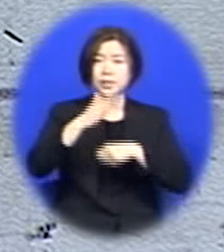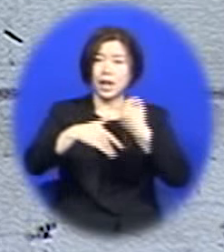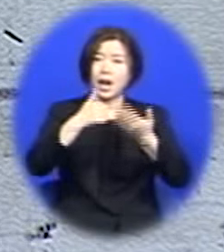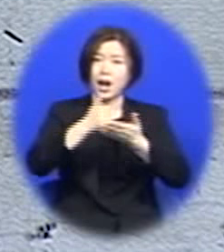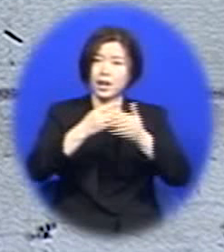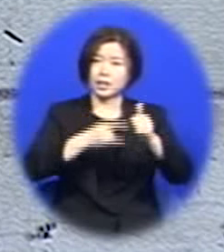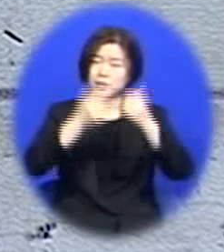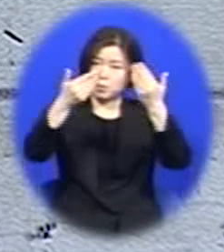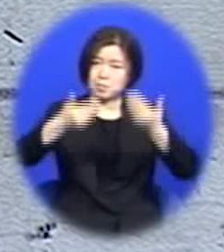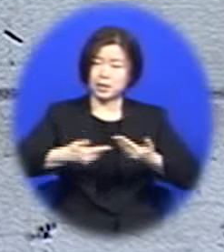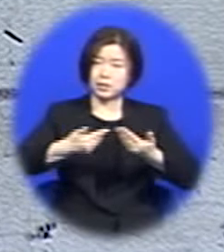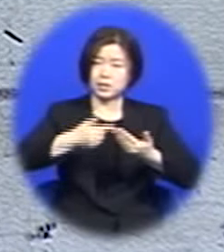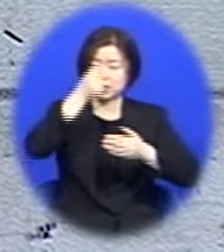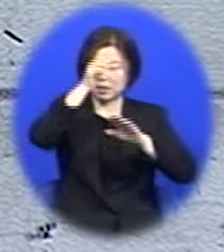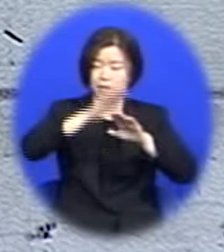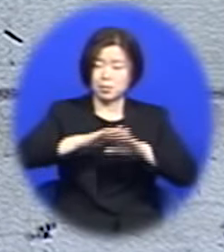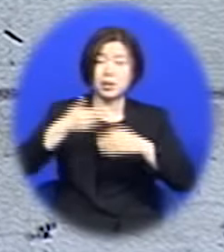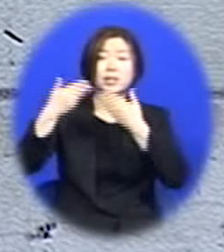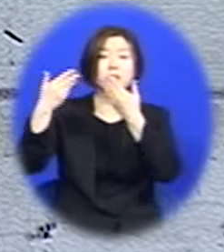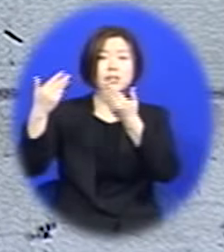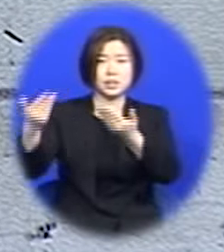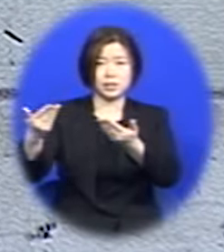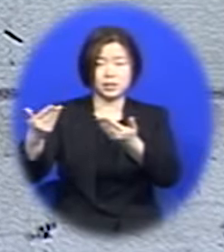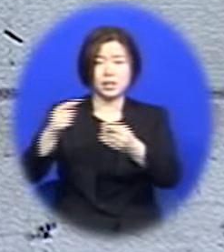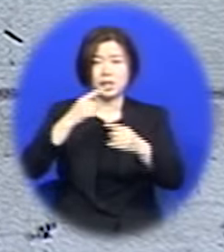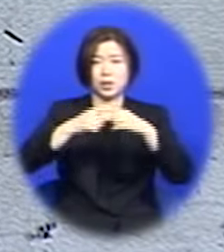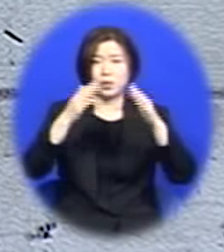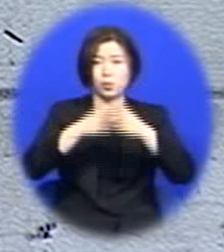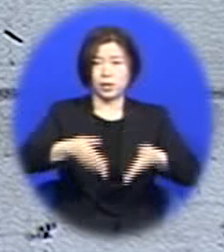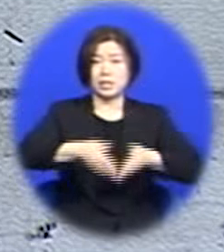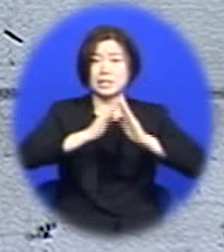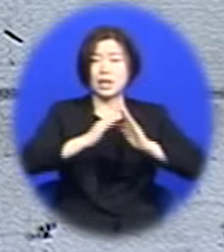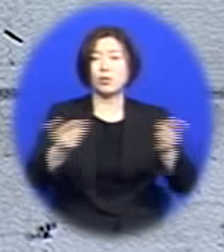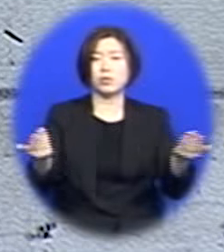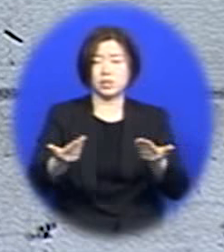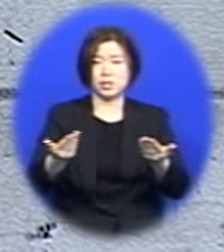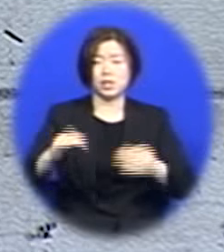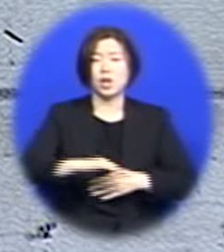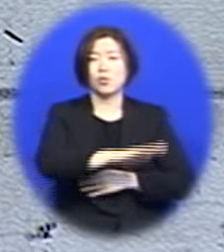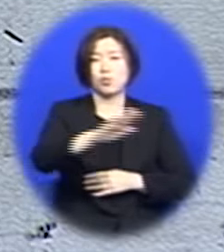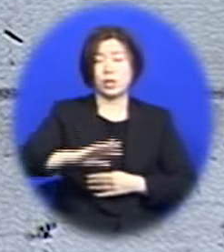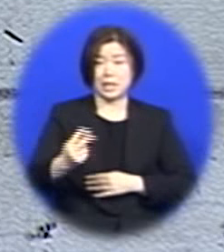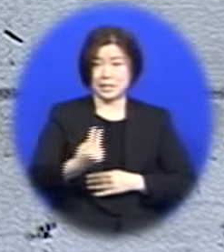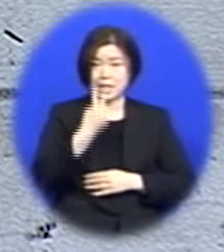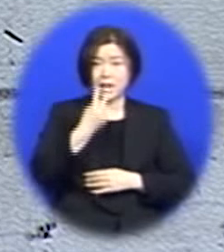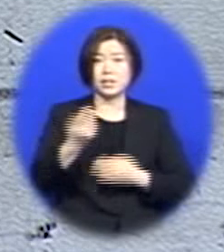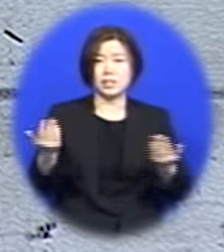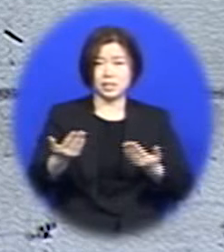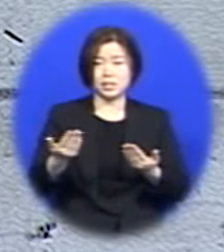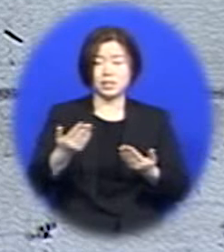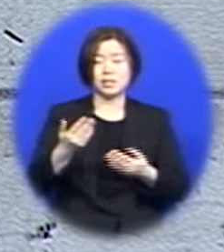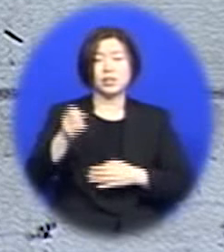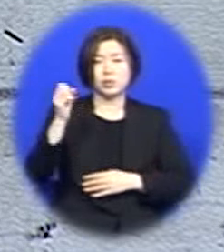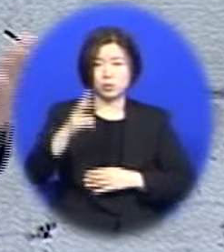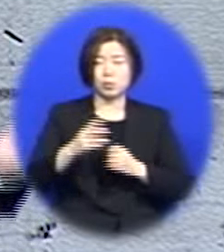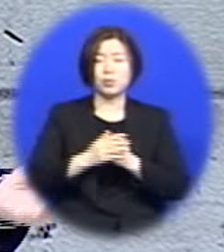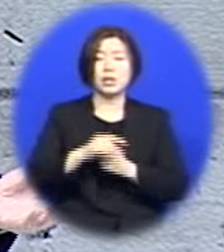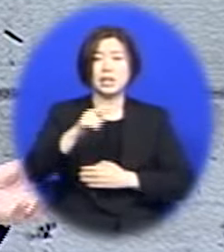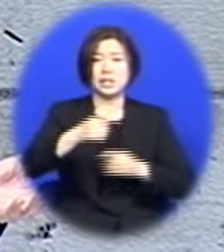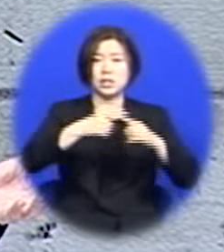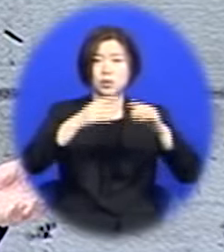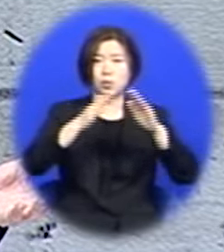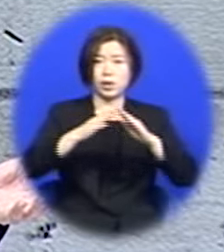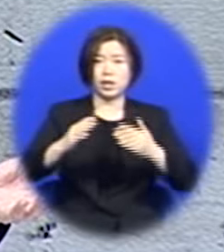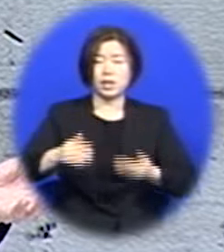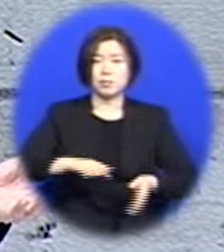하나님께서 받으실 예배를 드리는 교회를 세우는 일, 이거는 우리가 사는 길이고, 그리고 이 교회가